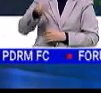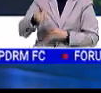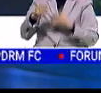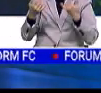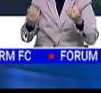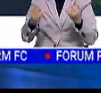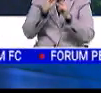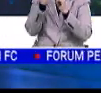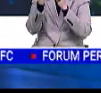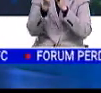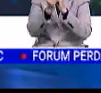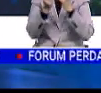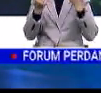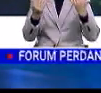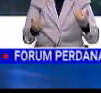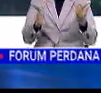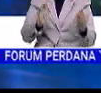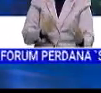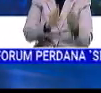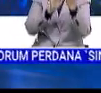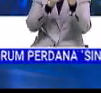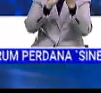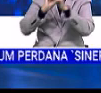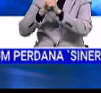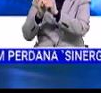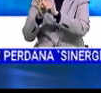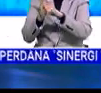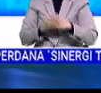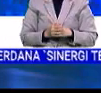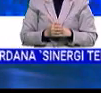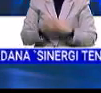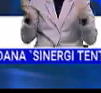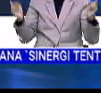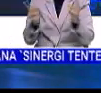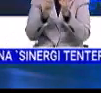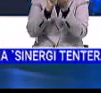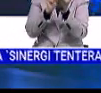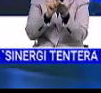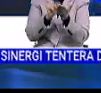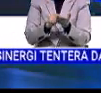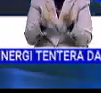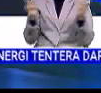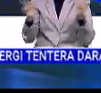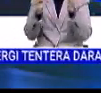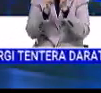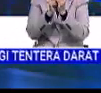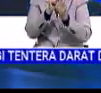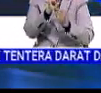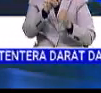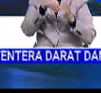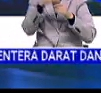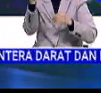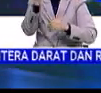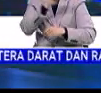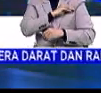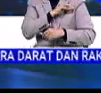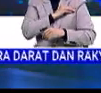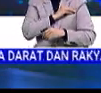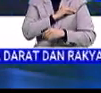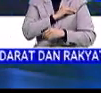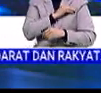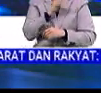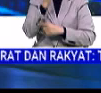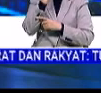dalam keadaan semasa mendepani COVID-19. Ketika ditemui media selepas perjumpaan dengan Menteri Luar II Brunei, Eriwan